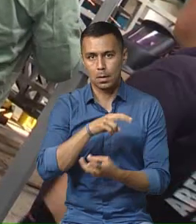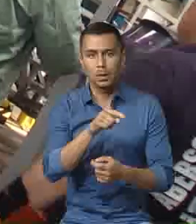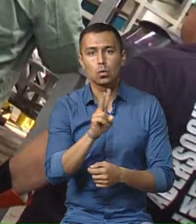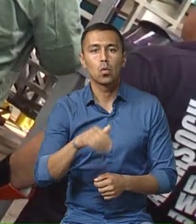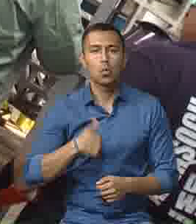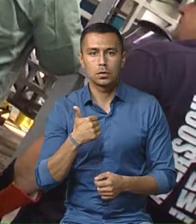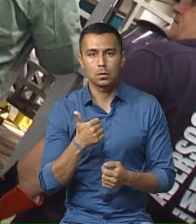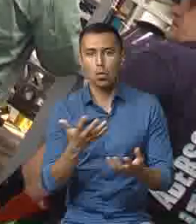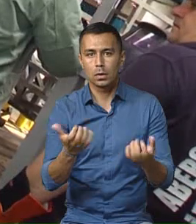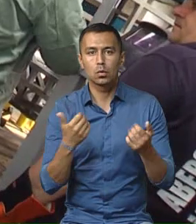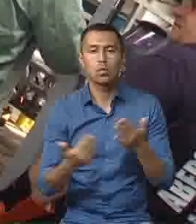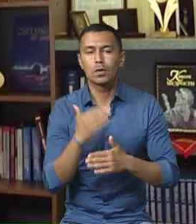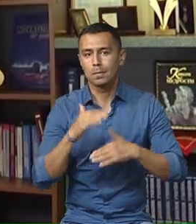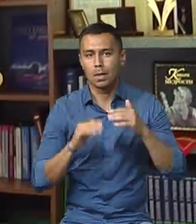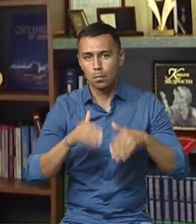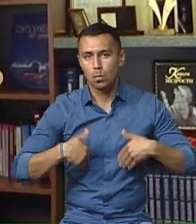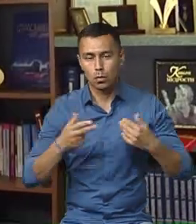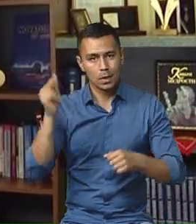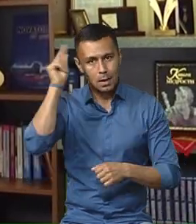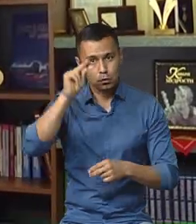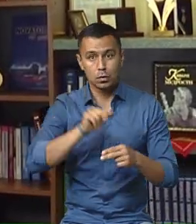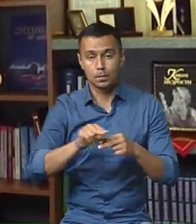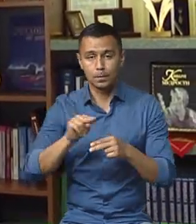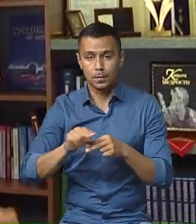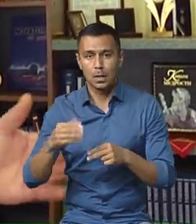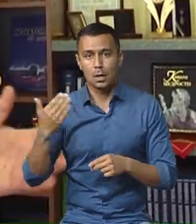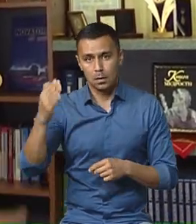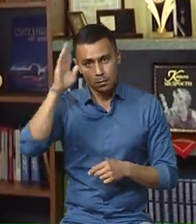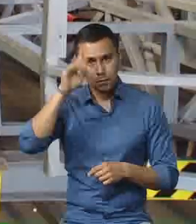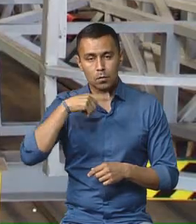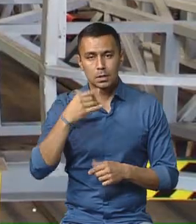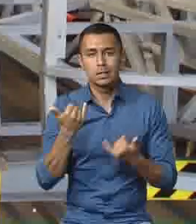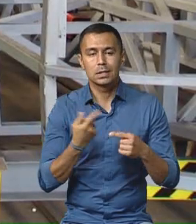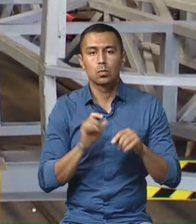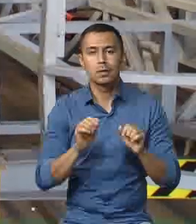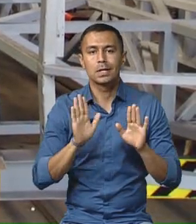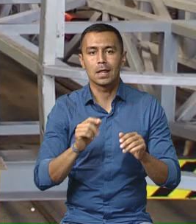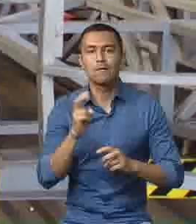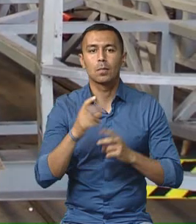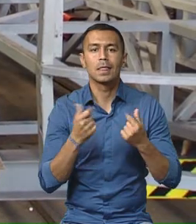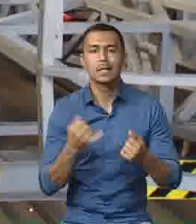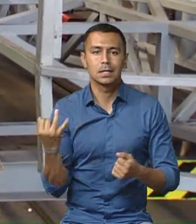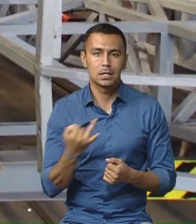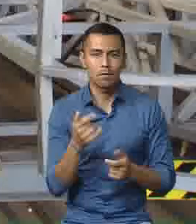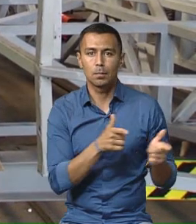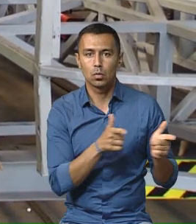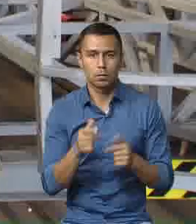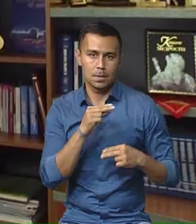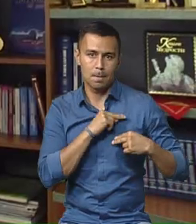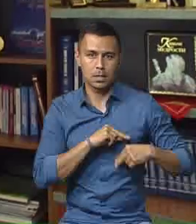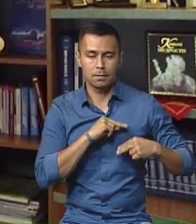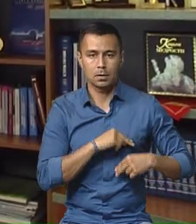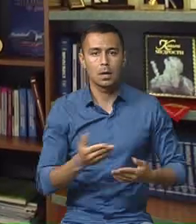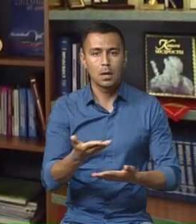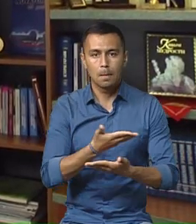хоче опанувати нову спеціальність, пропонують навчання. Сергій Черешня каже, зараз це можливо тільки на виробництві, де зацікавлені в підготовці працівників.